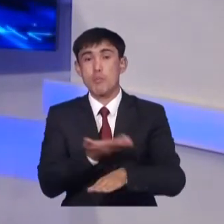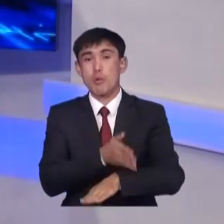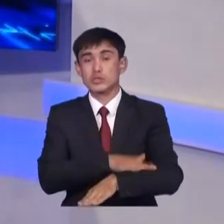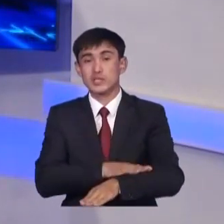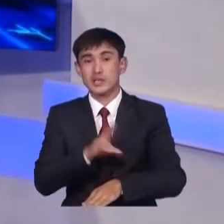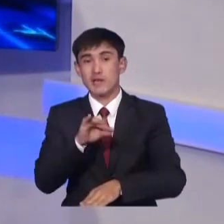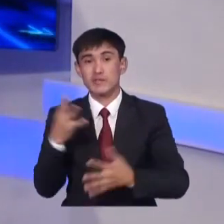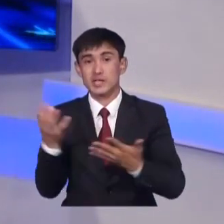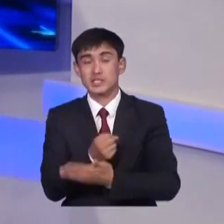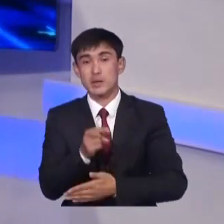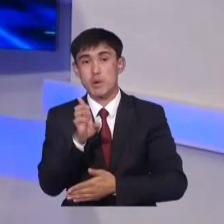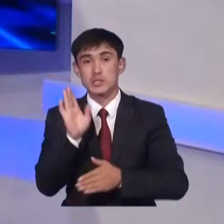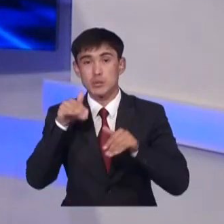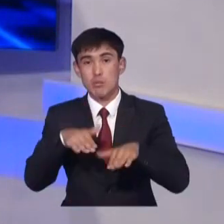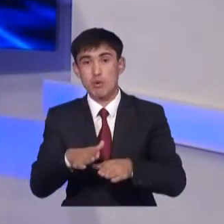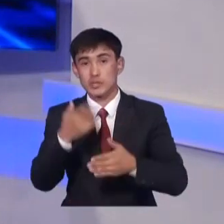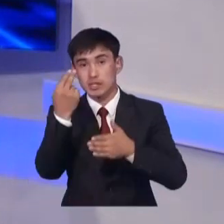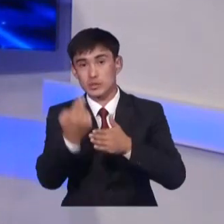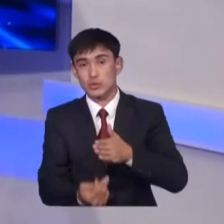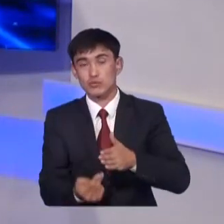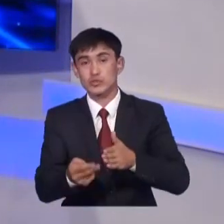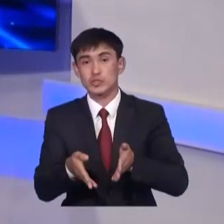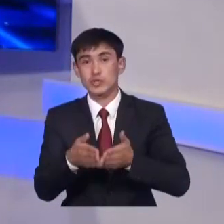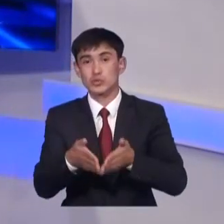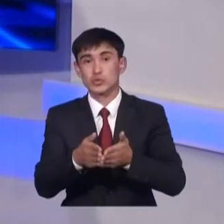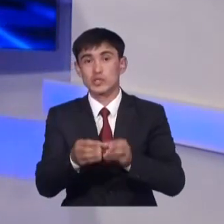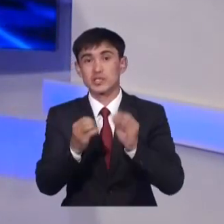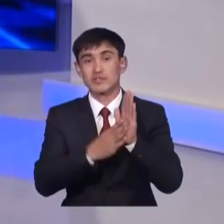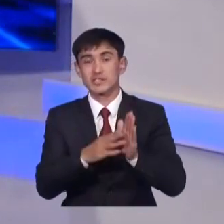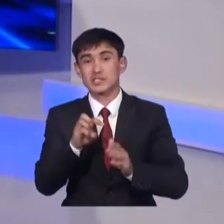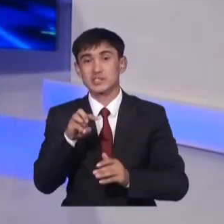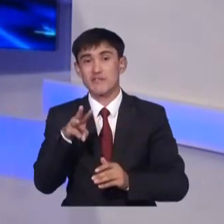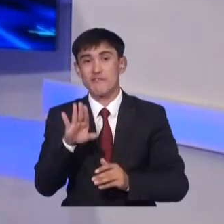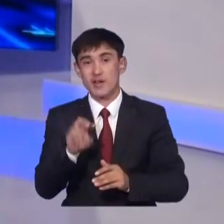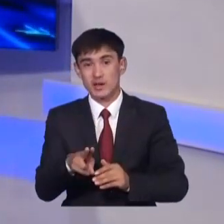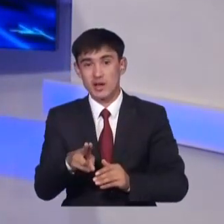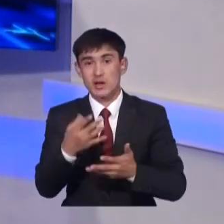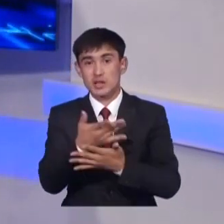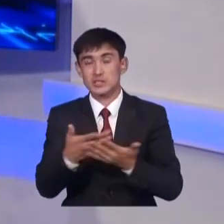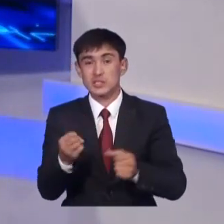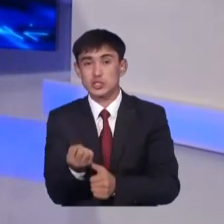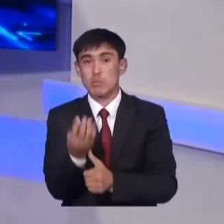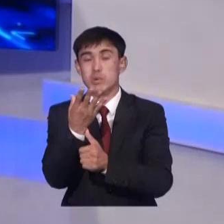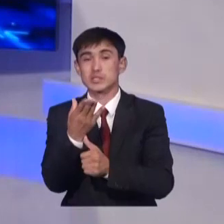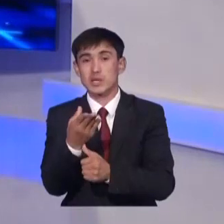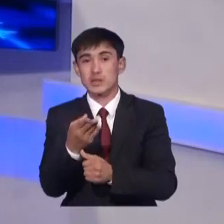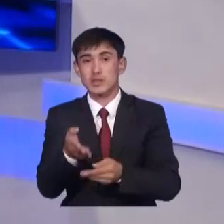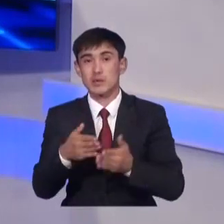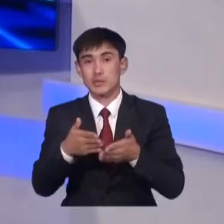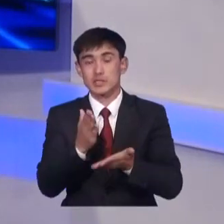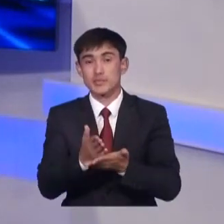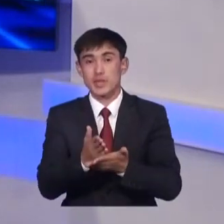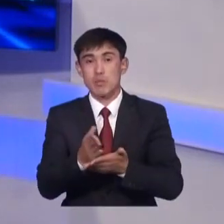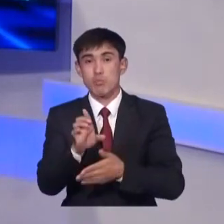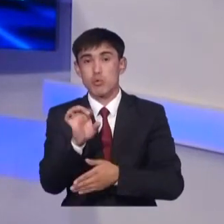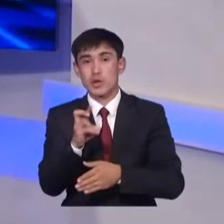уникальную находку, затонувшее судно 19 века с коллекцией шампанского на борту. Режим ЧС в Бурятии. Наводнение затопило дороги